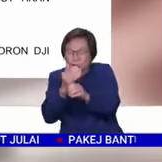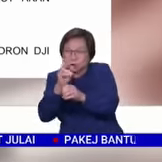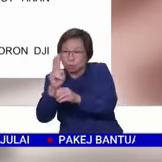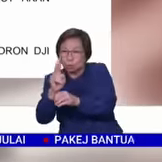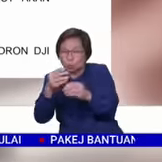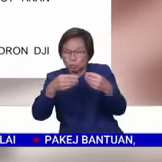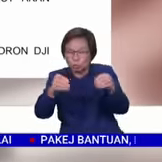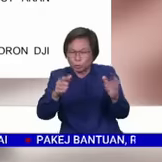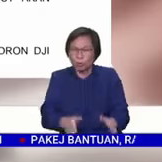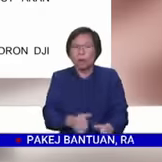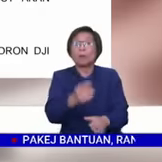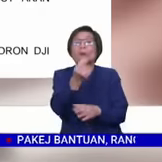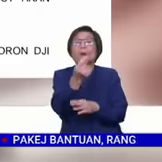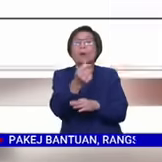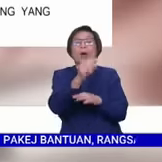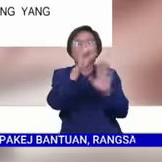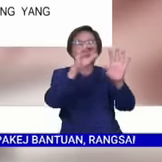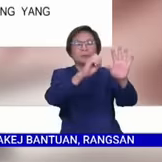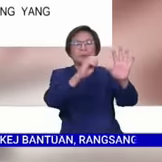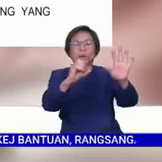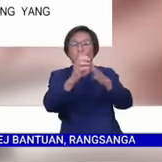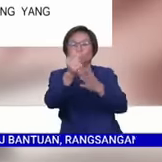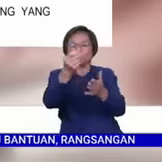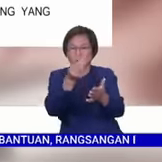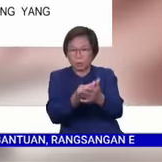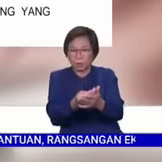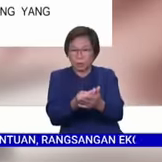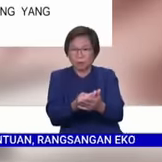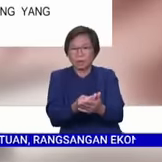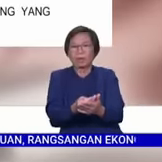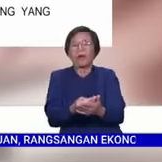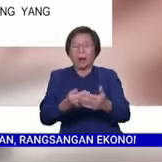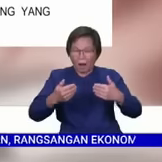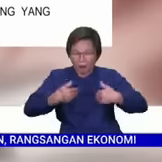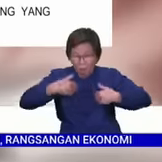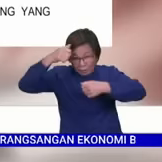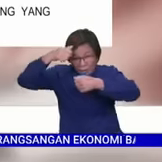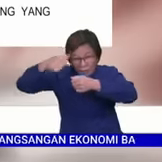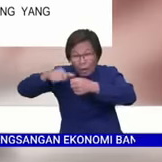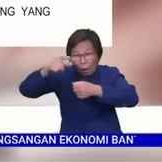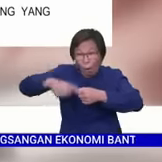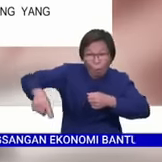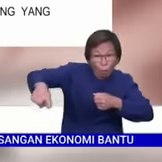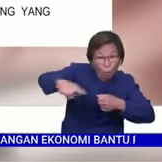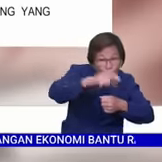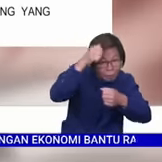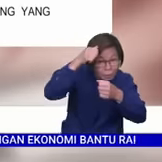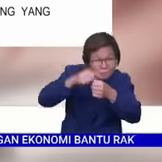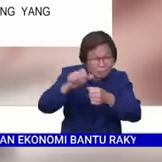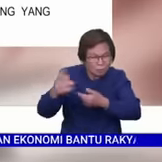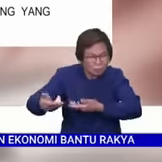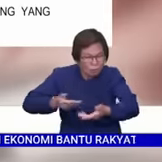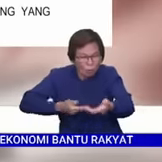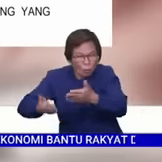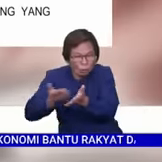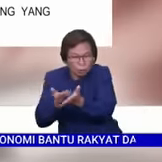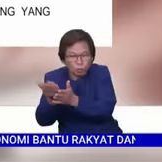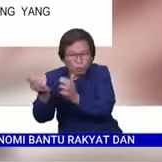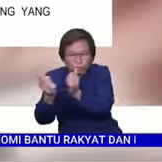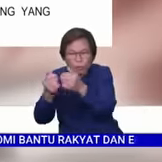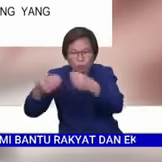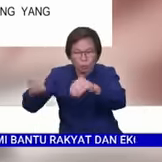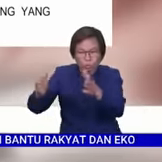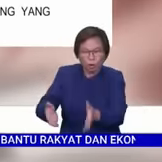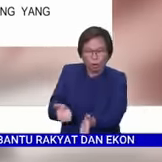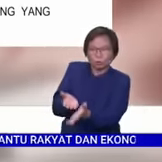seorang penjual dengan harga 500 ringgit saja beliau Dalam pada itu turut mengingatkan orang ramai agar tidak berurusan secara terus